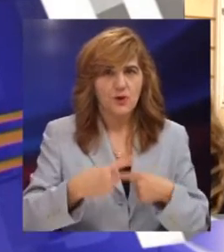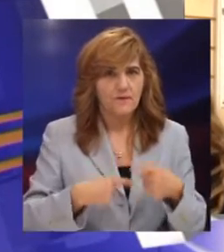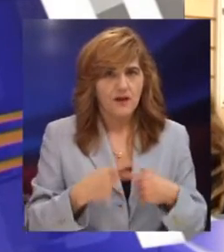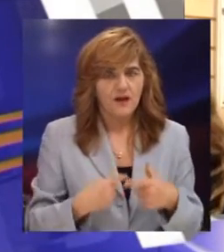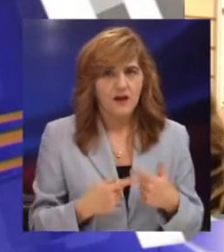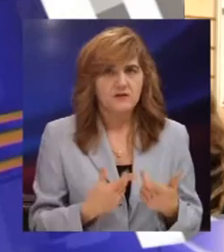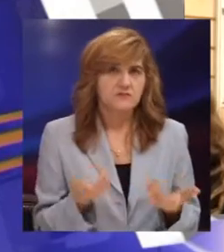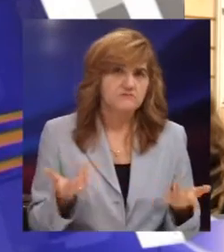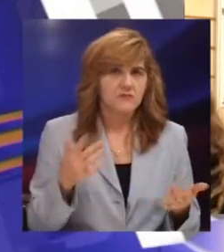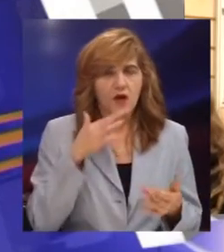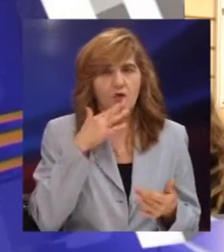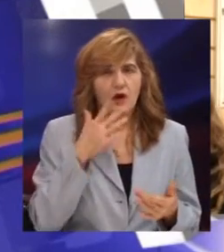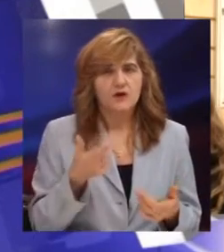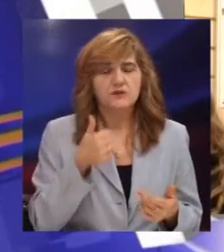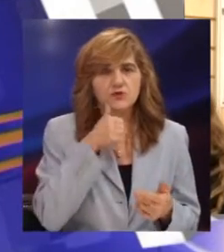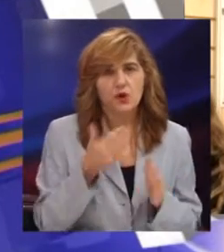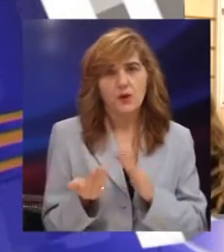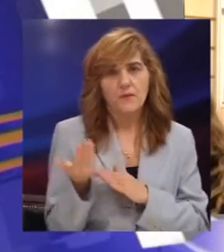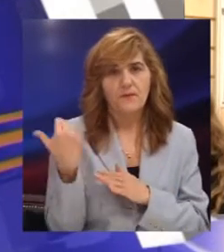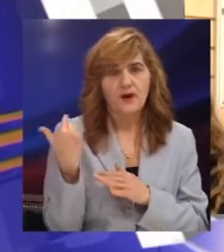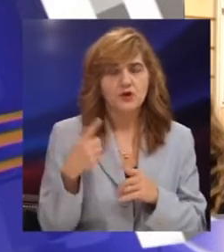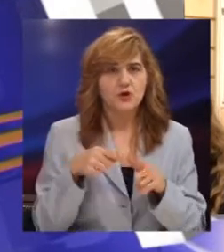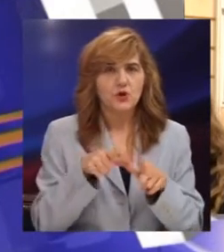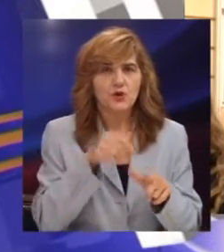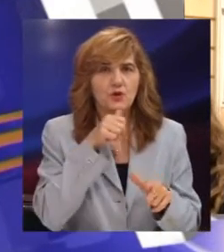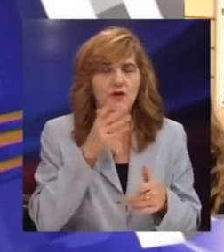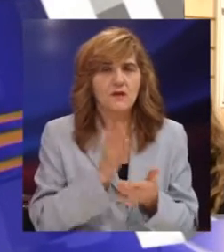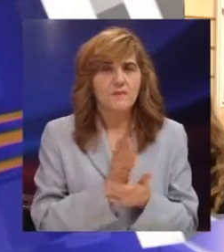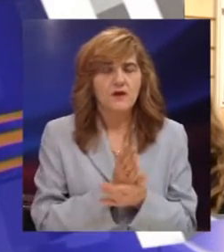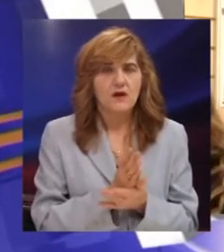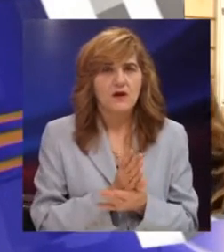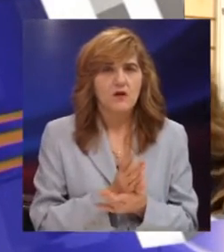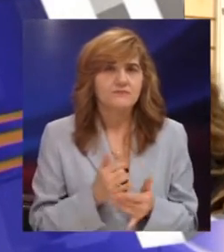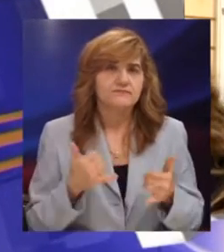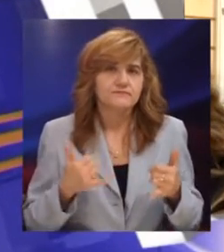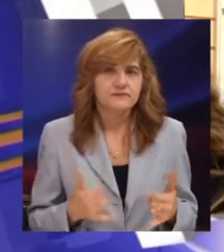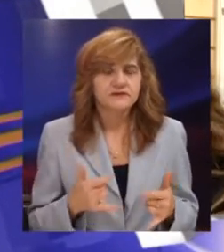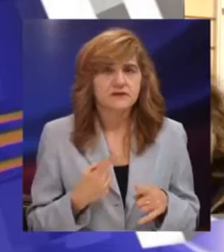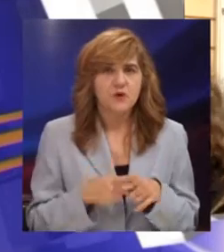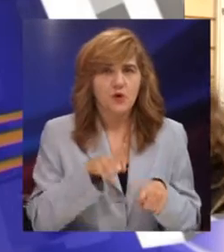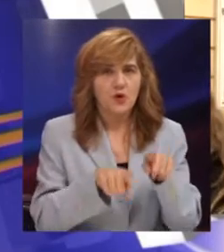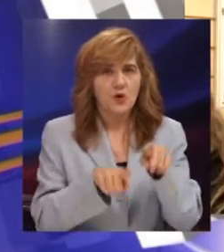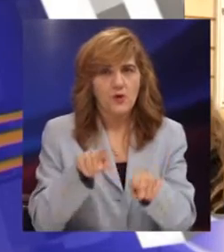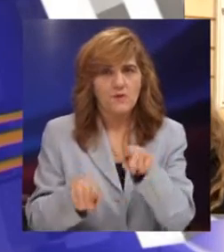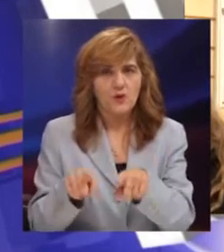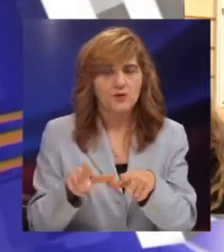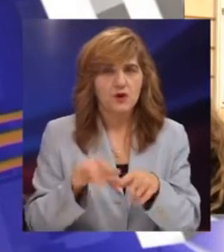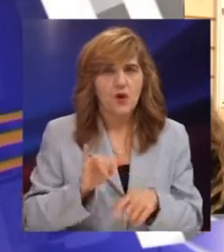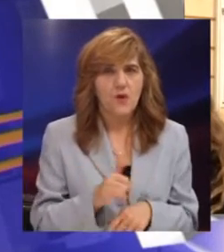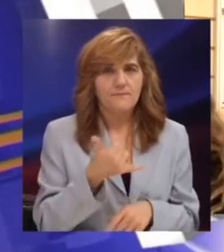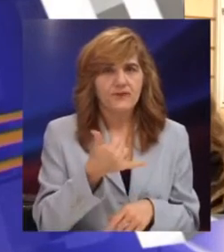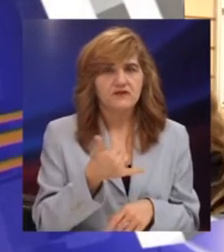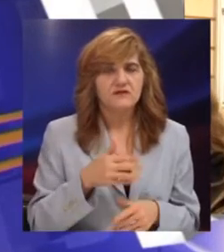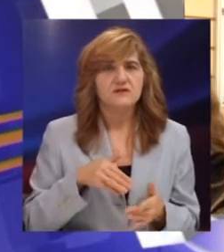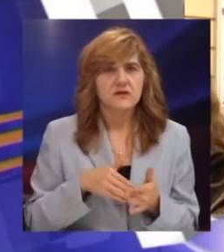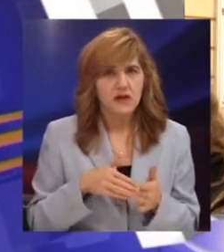u, kako kažem, ono što je prethodno bilo i to je već bilo adekvatno, a sad zbog ovih pojedinačnih slučajeva opet